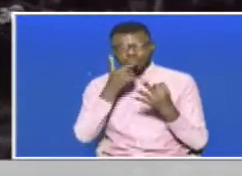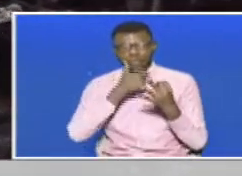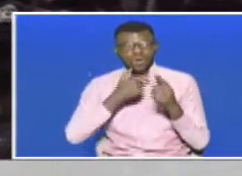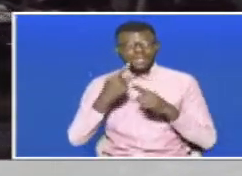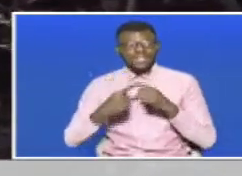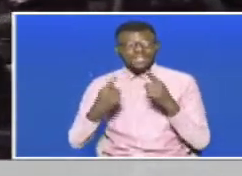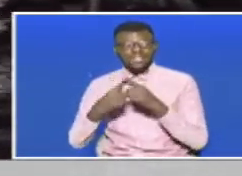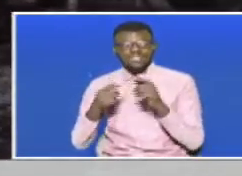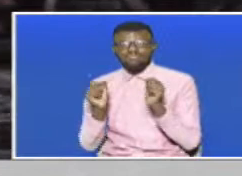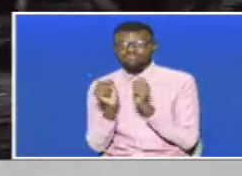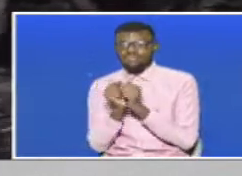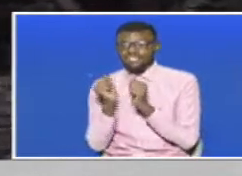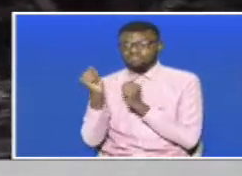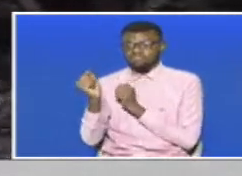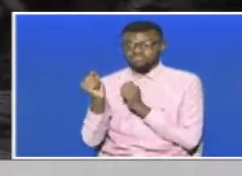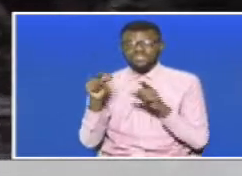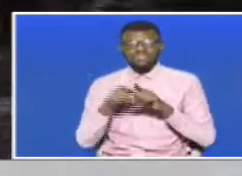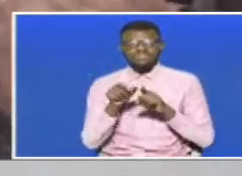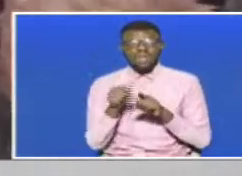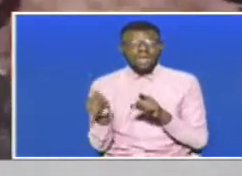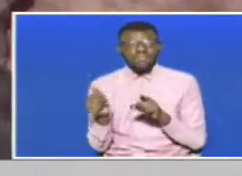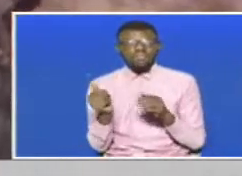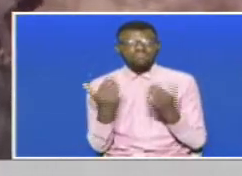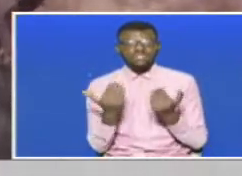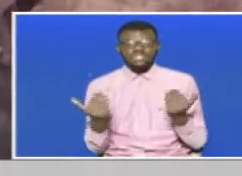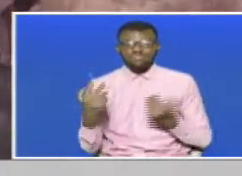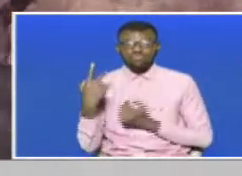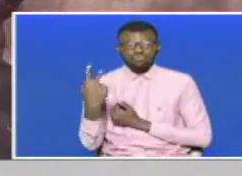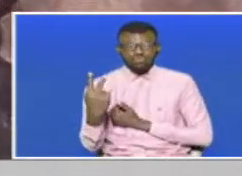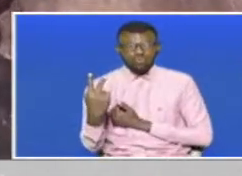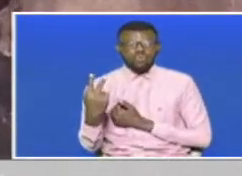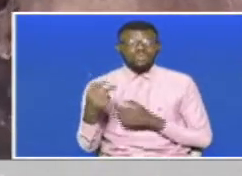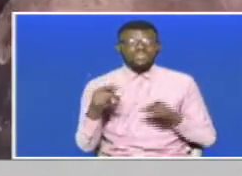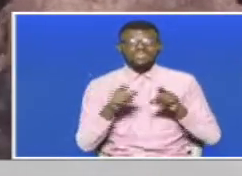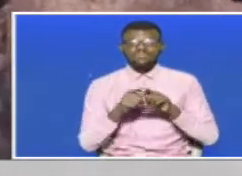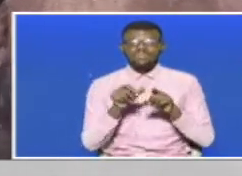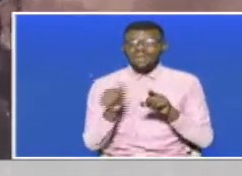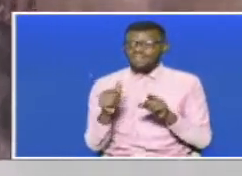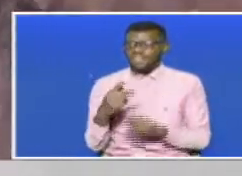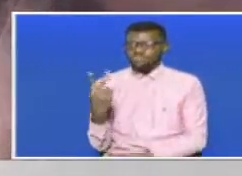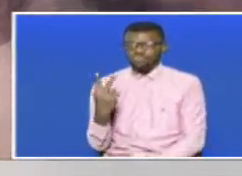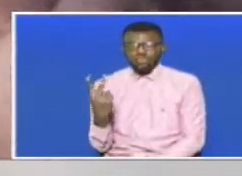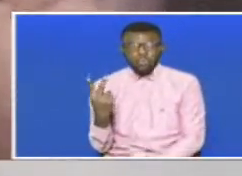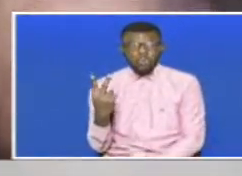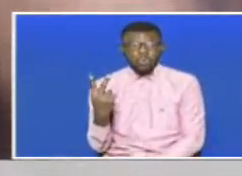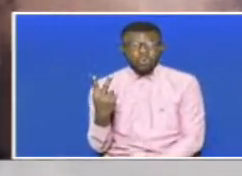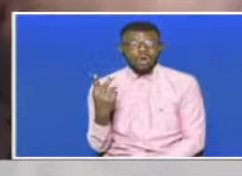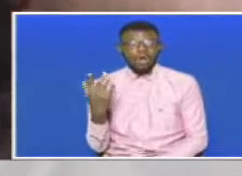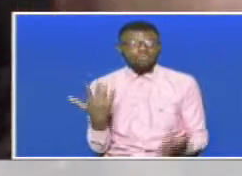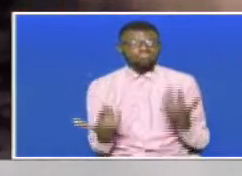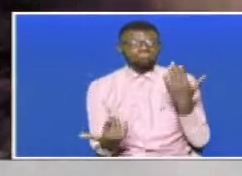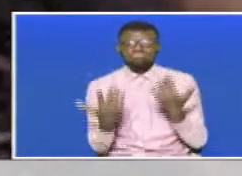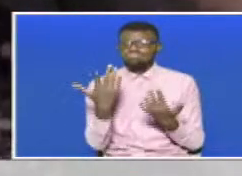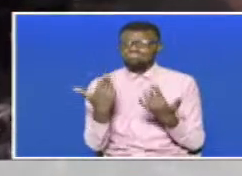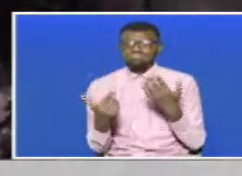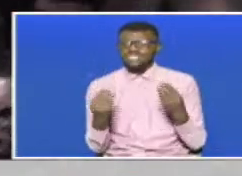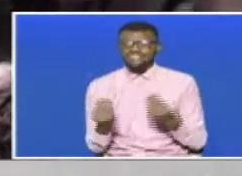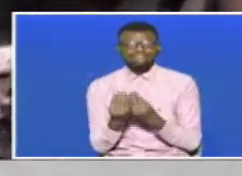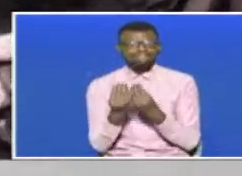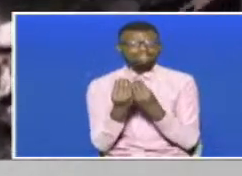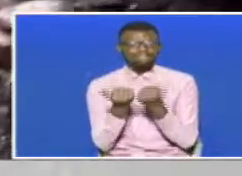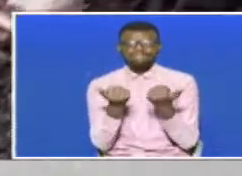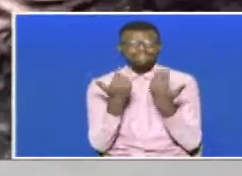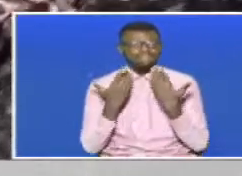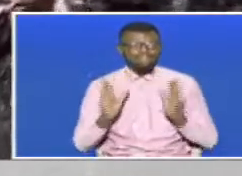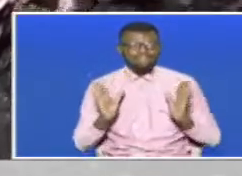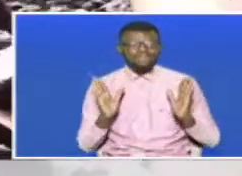miaka 15 pamoja na wajukuu wake wawili Jacqueline Wambui na Alvin Kiarie iliteketea kiasi cha kutoweza